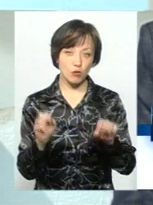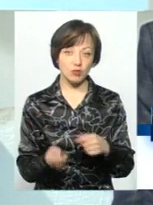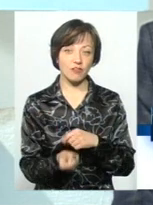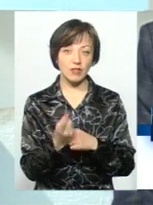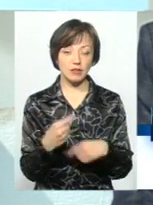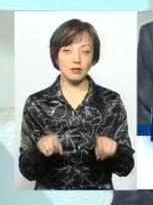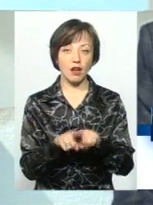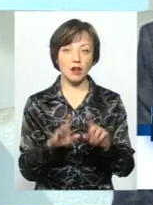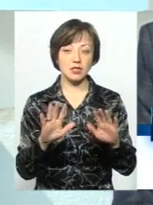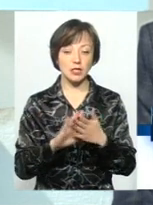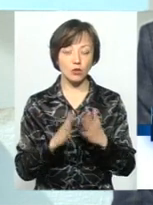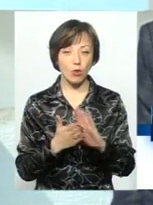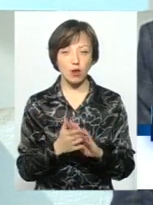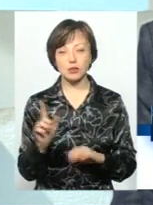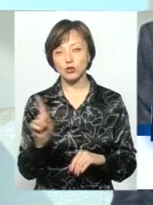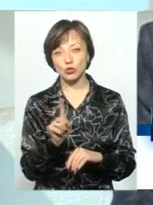такий випадок, що